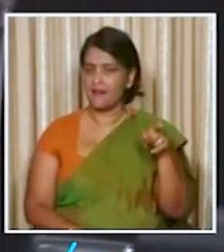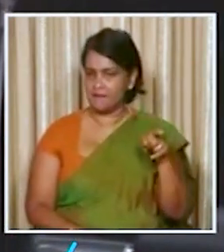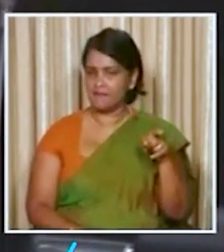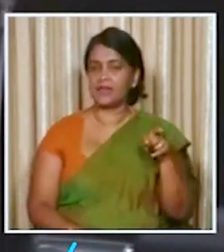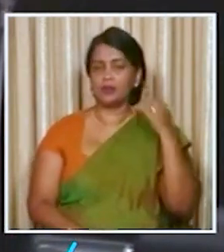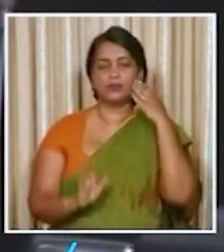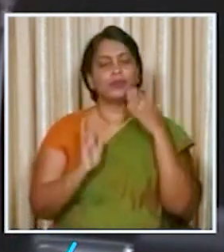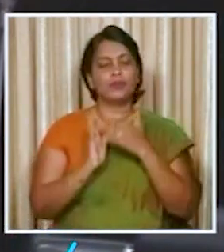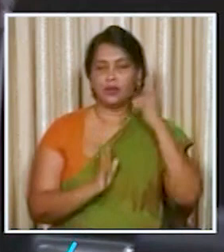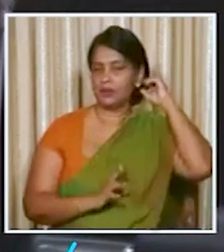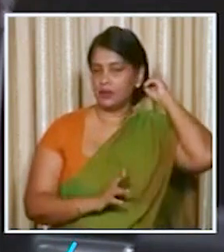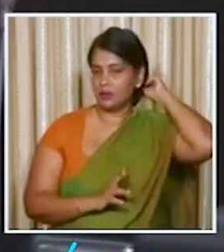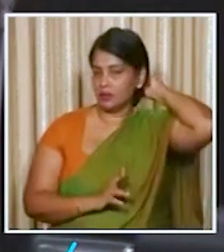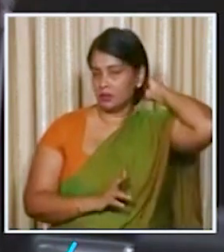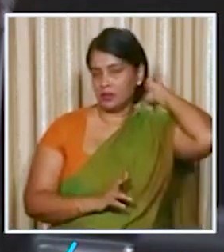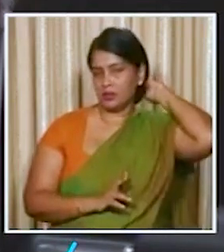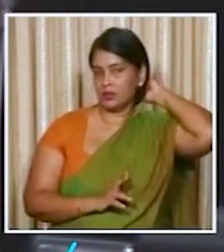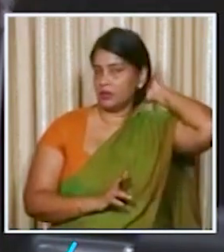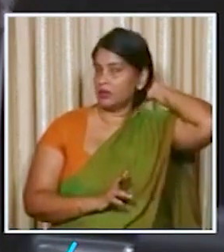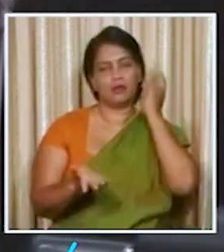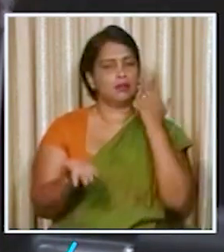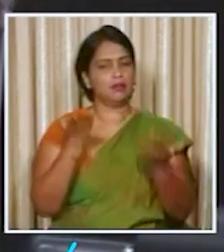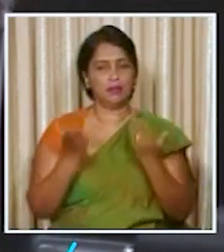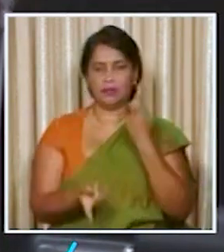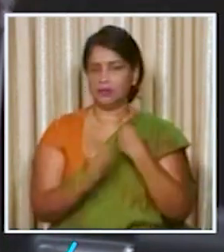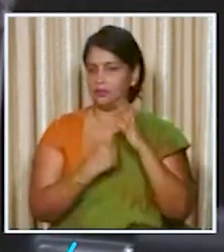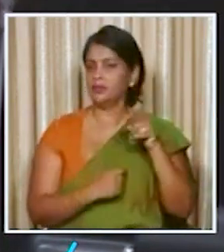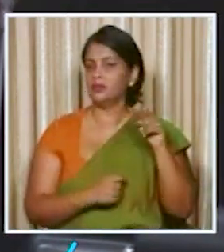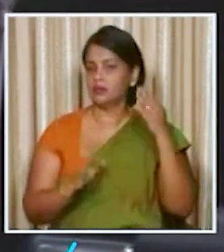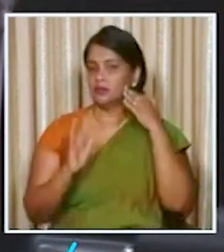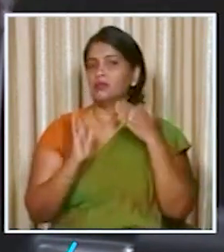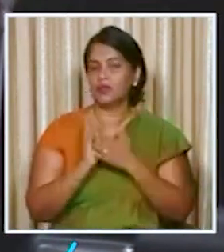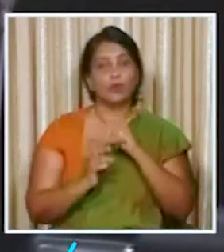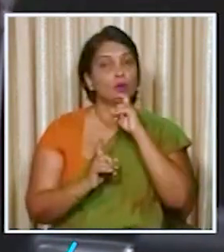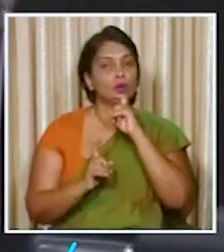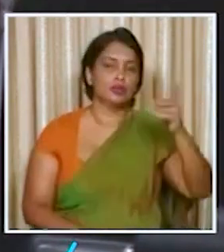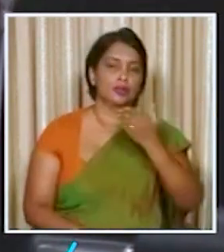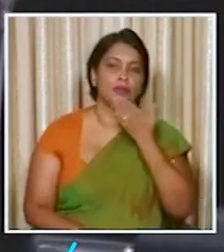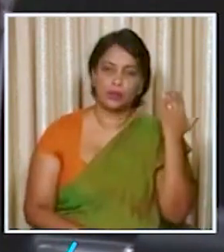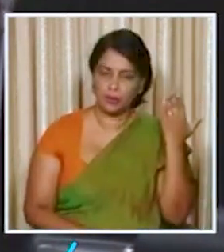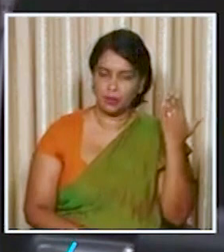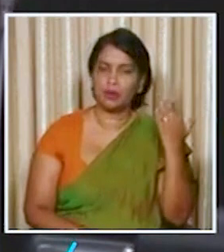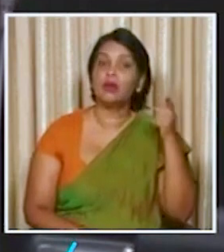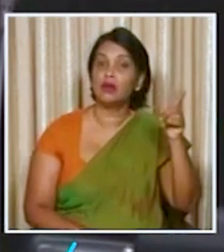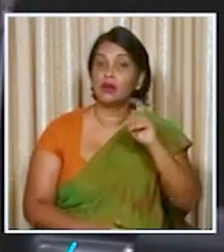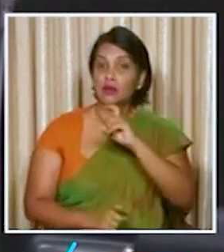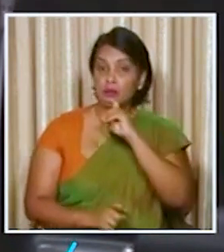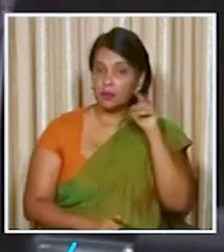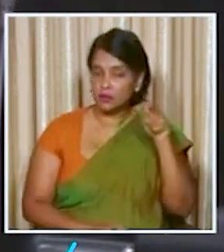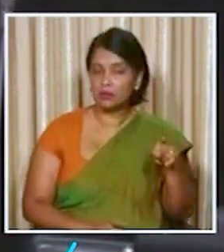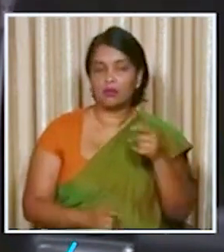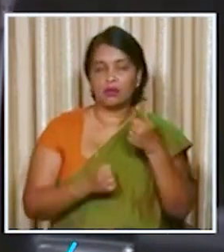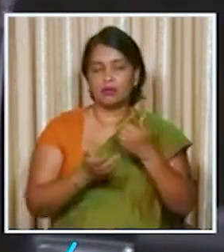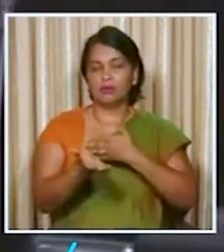ඒ පිළිබඳව ස්වාධීනව අපක්ෂපාතීව පරීක්ෂණයක් කරලා ඒ කාරණේ අපිට අධිකරණයට දැනුම් දෙන්න පුළුවන්. එතකොට අධිකරණය